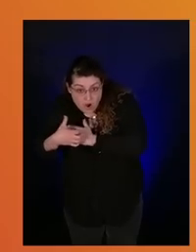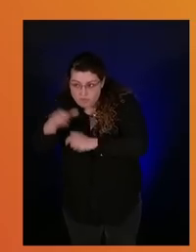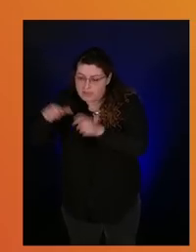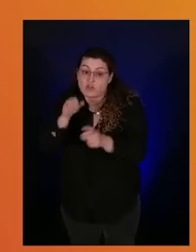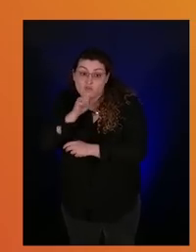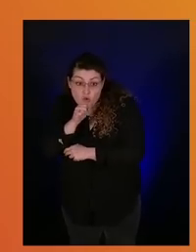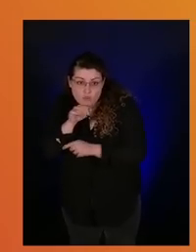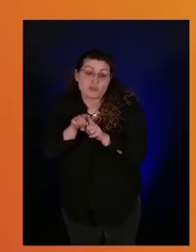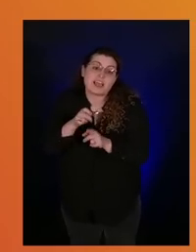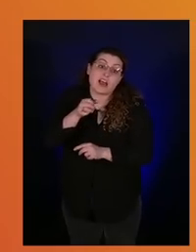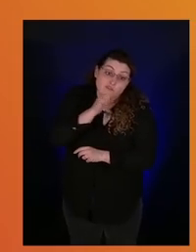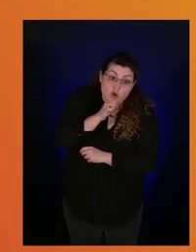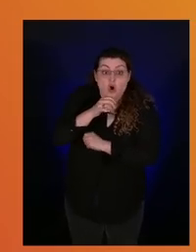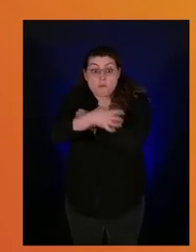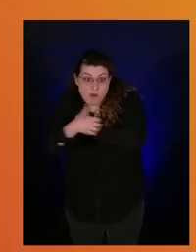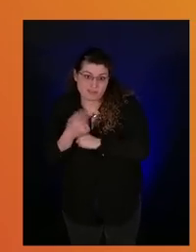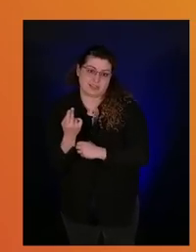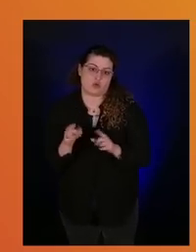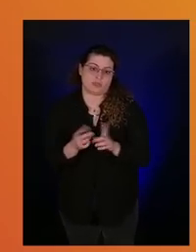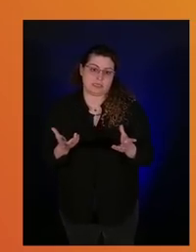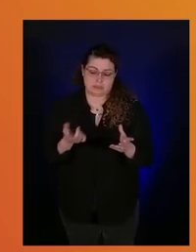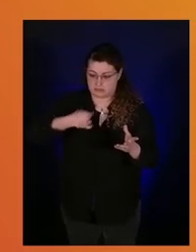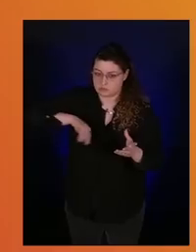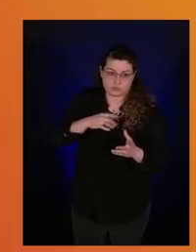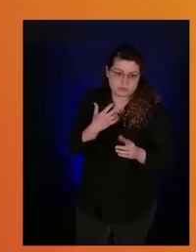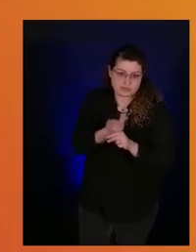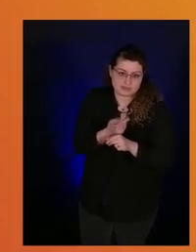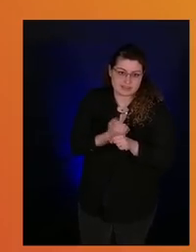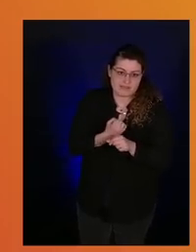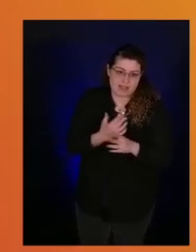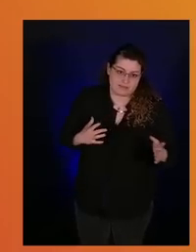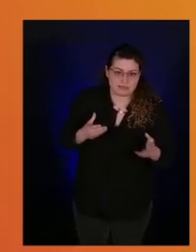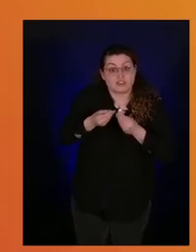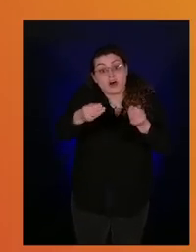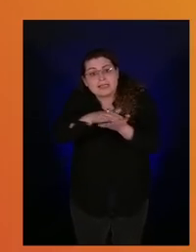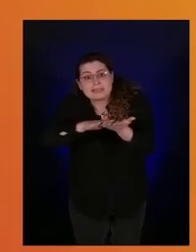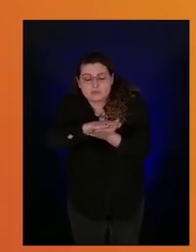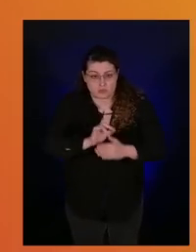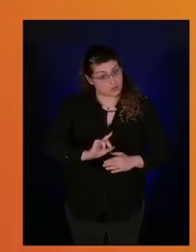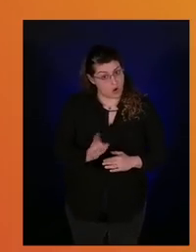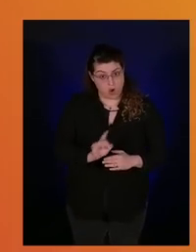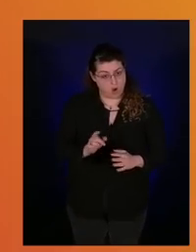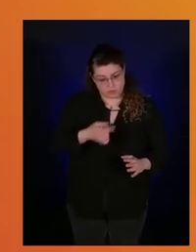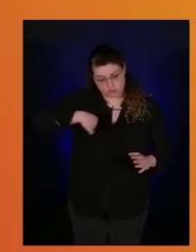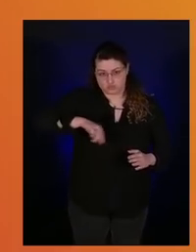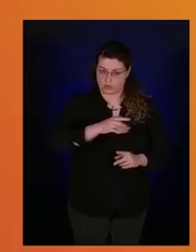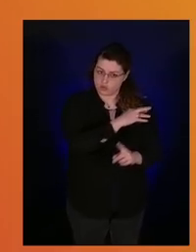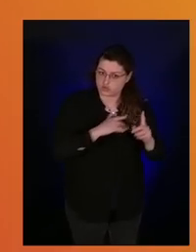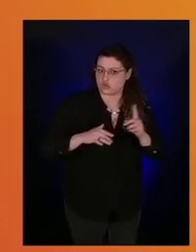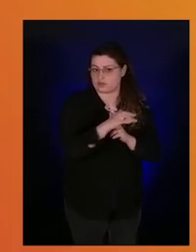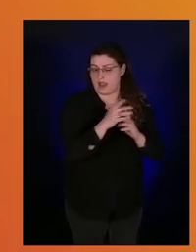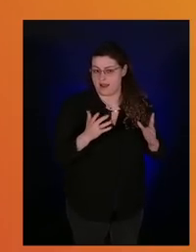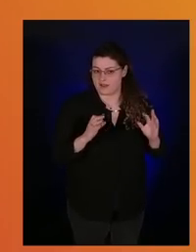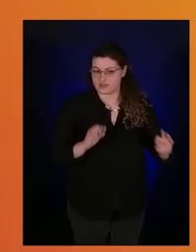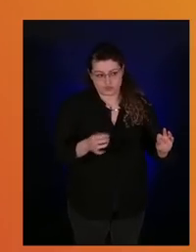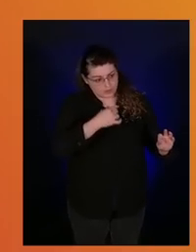vieux pauvres. Bah ouais, mais nous c'est notre outil de travail, alors on va pas s'excuser. On ne va pas s'excuser parce que dans le social, en dehors du